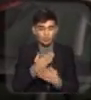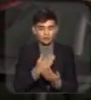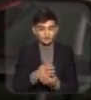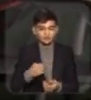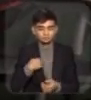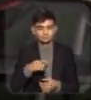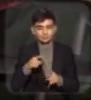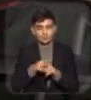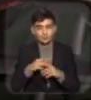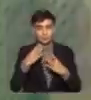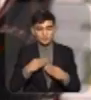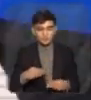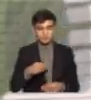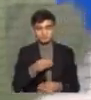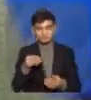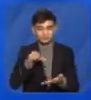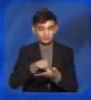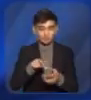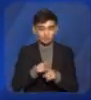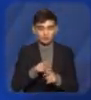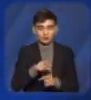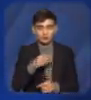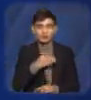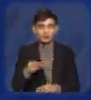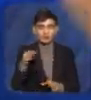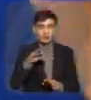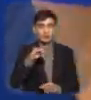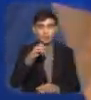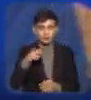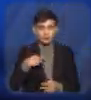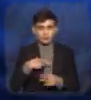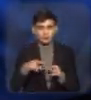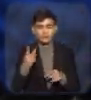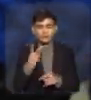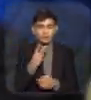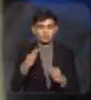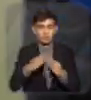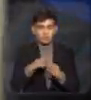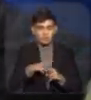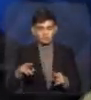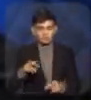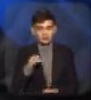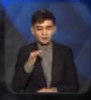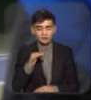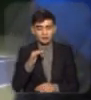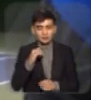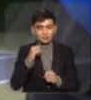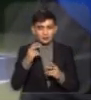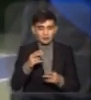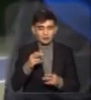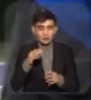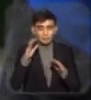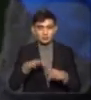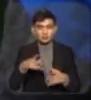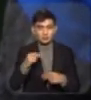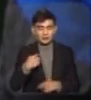собраться перед тренировкой или перед матчем. Теннисный корт, он для меня как второй дом, как место, где я